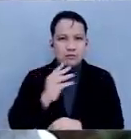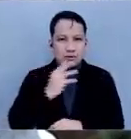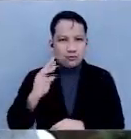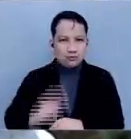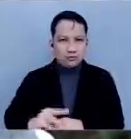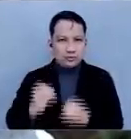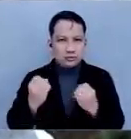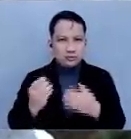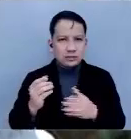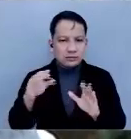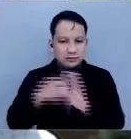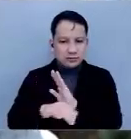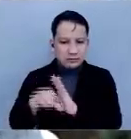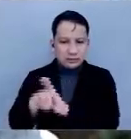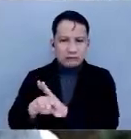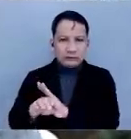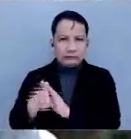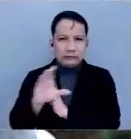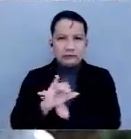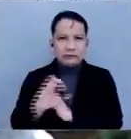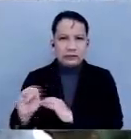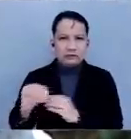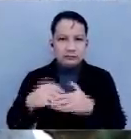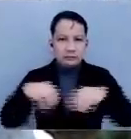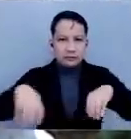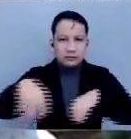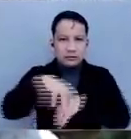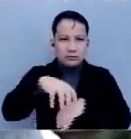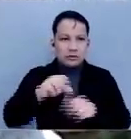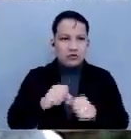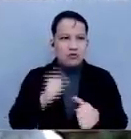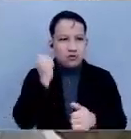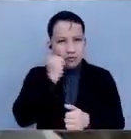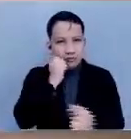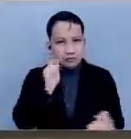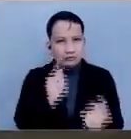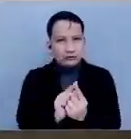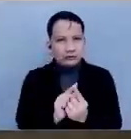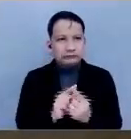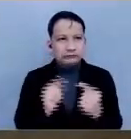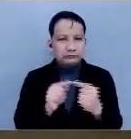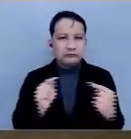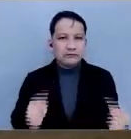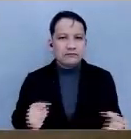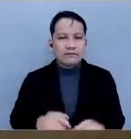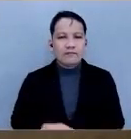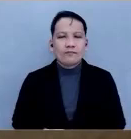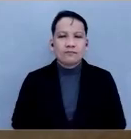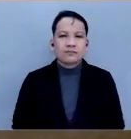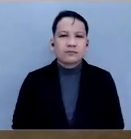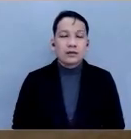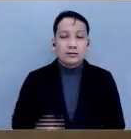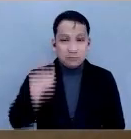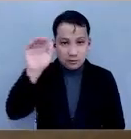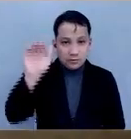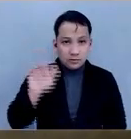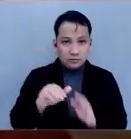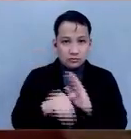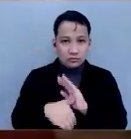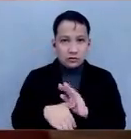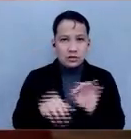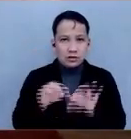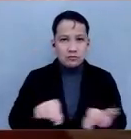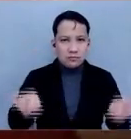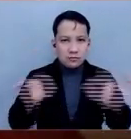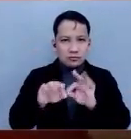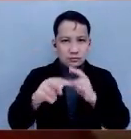mga karahasan dahil mas magkakalapit o madalas magkita ang mga magkakatunggali. Panawagan ng COMELEC, mas paigtingin ang